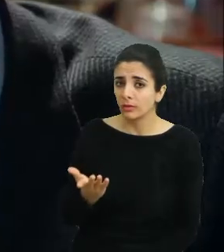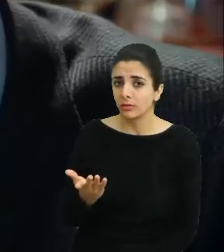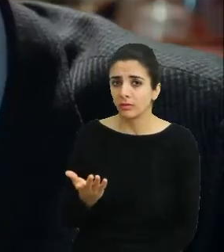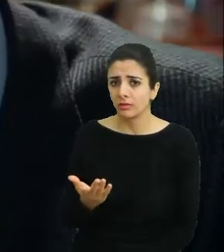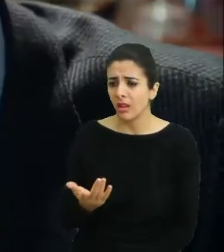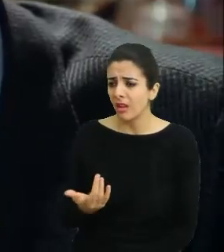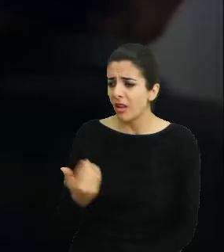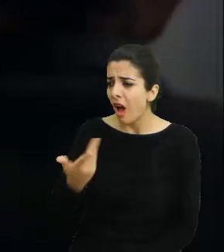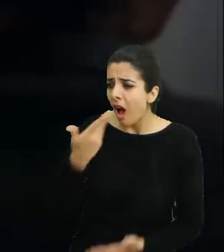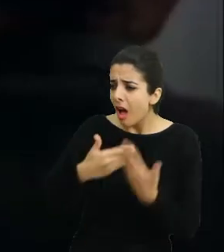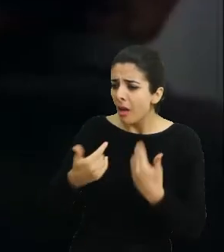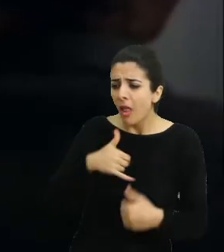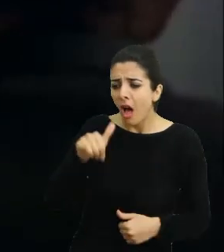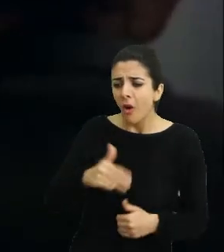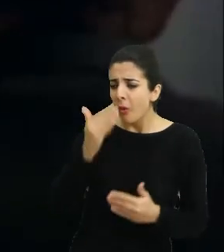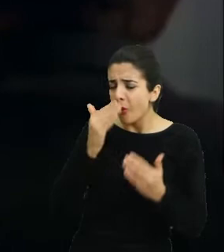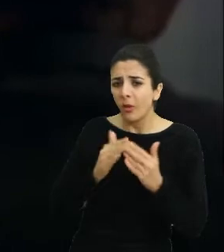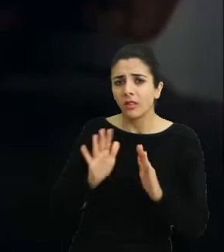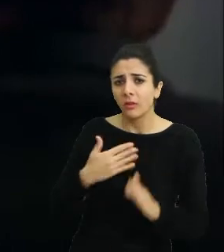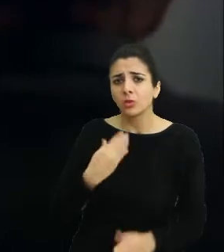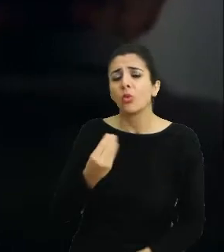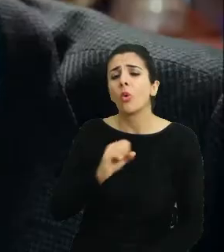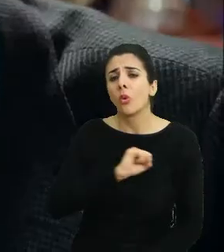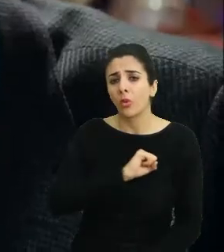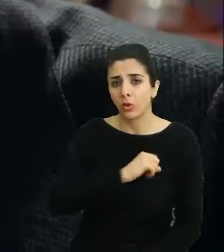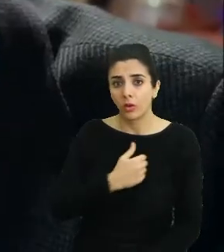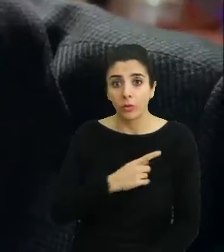Hak etmediğim şeyler söyleme bana. Korkuyorum.